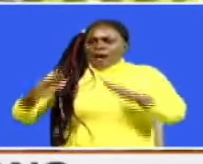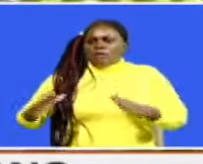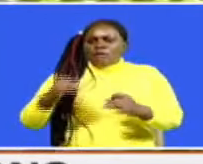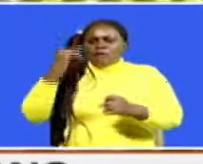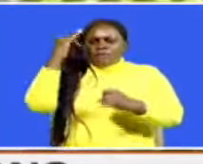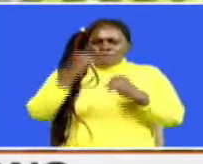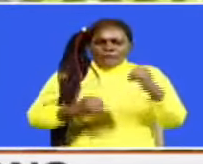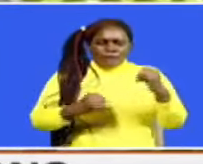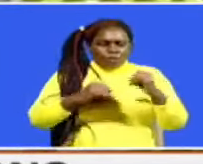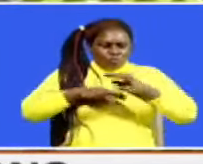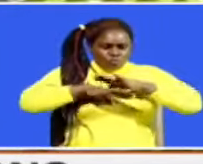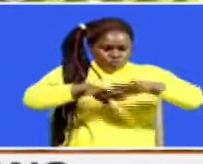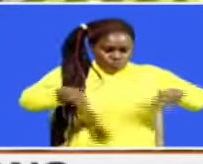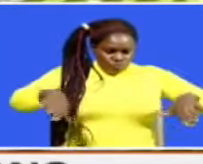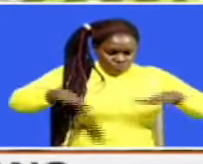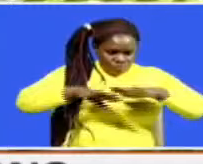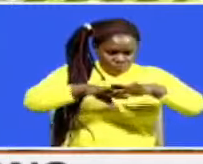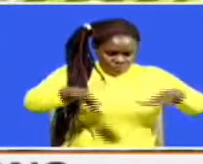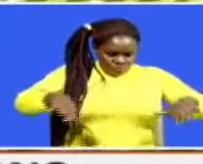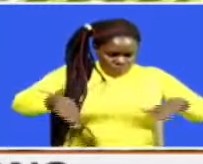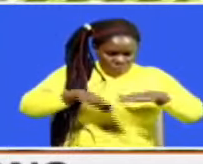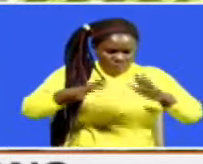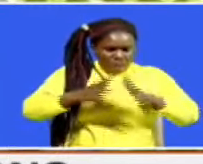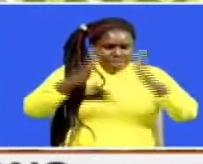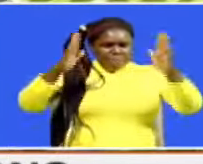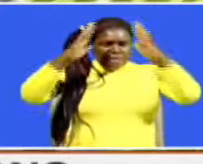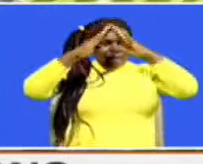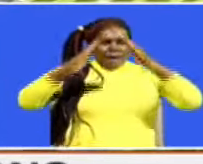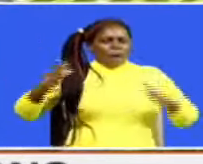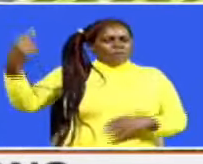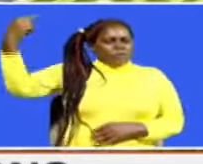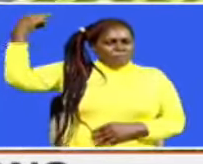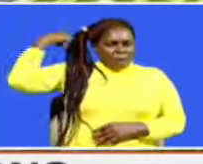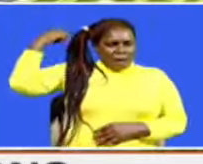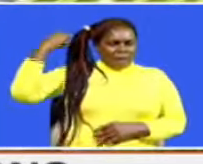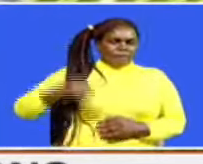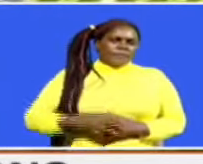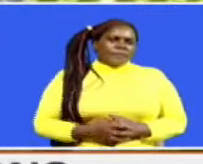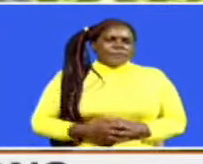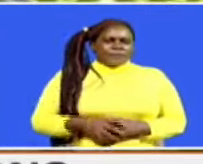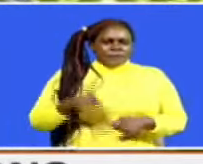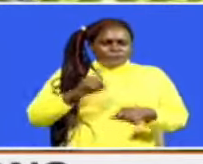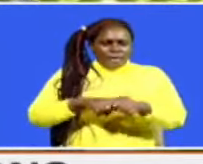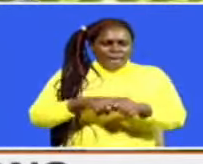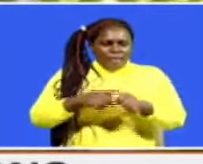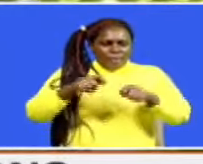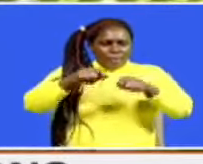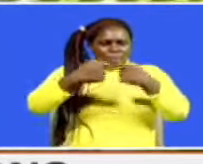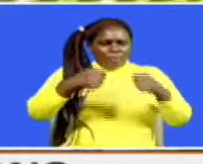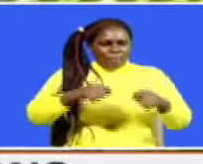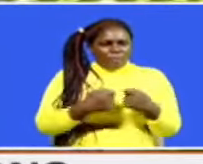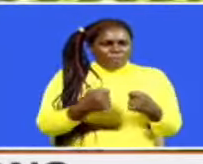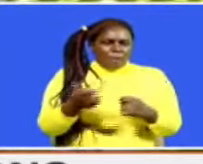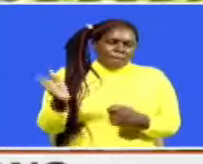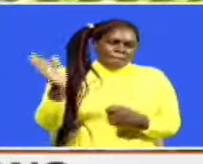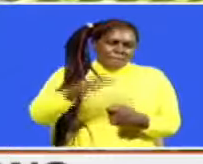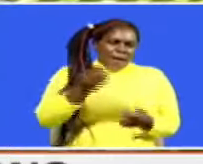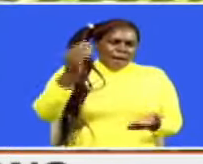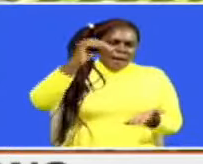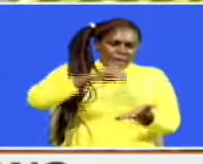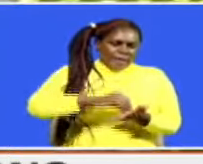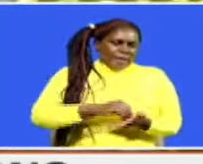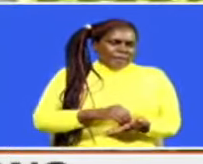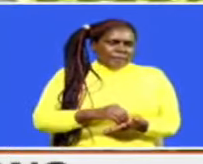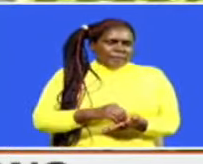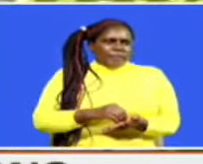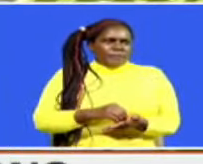wakaenda swimming pool. Alafu wakaenda kwa nyumba kubwa upande ya nyuma, wakaigonga. Vile waligonga, tena wakapinduka wakarudi sasa.